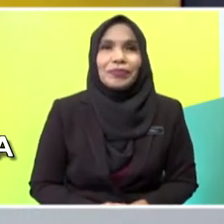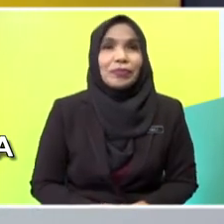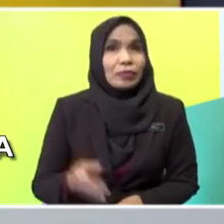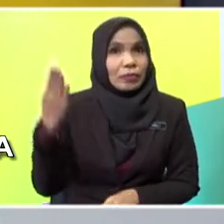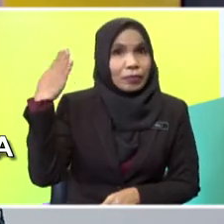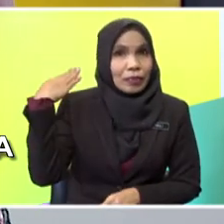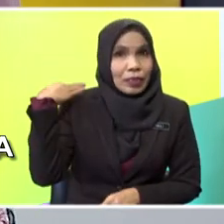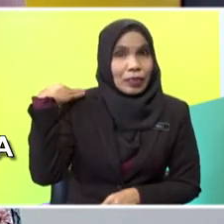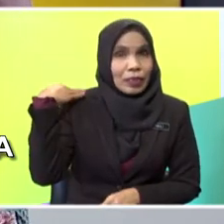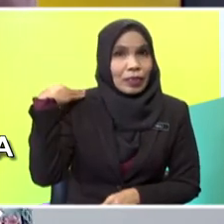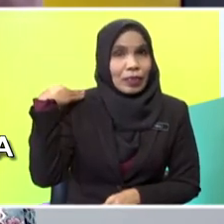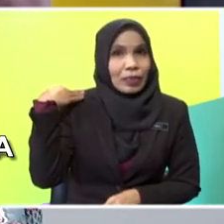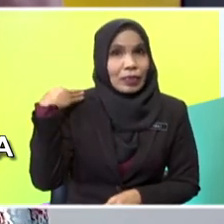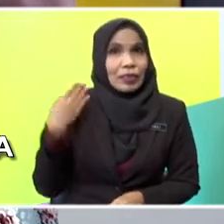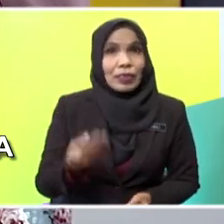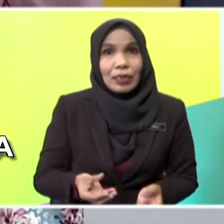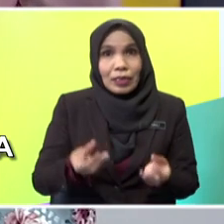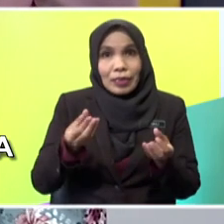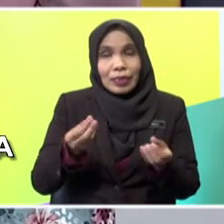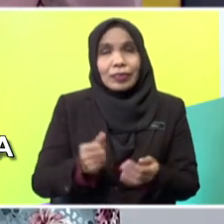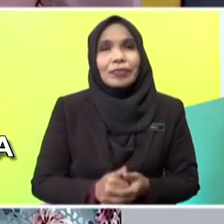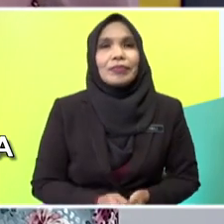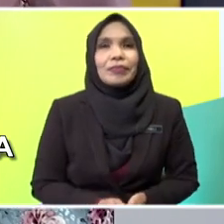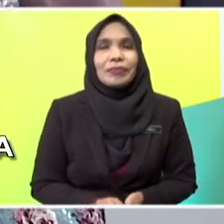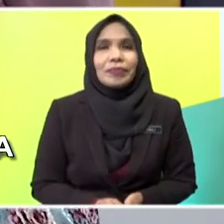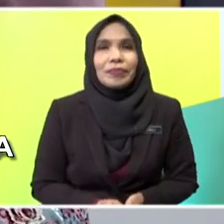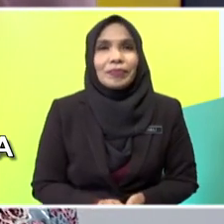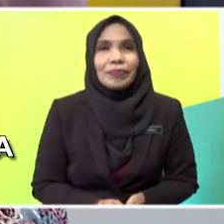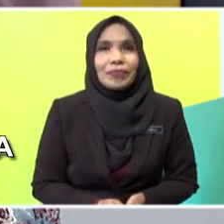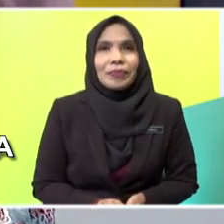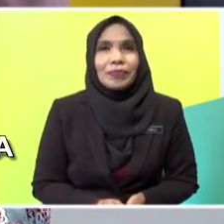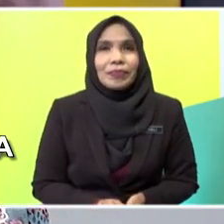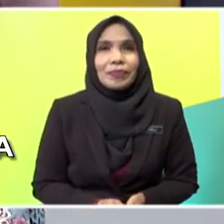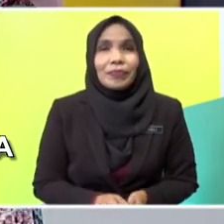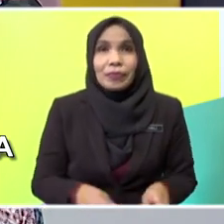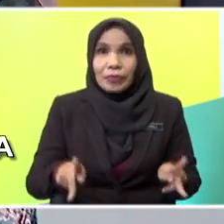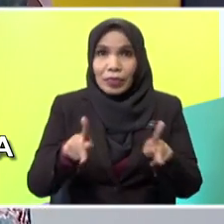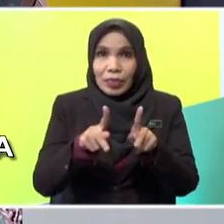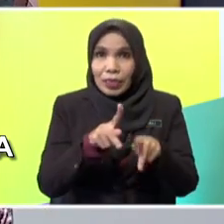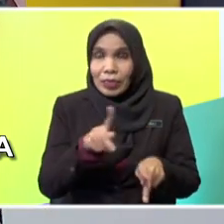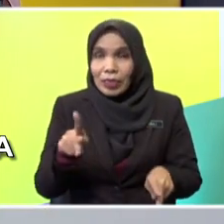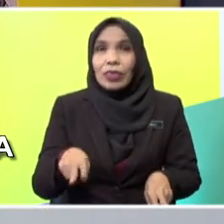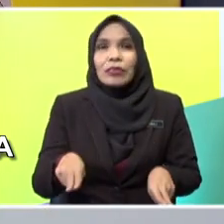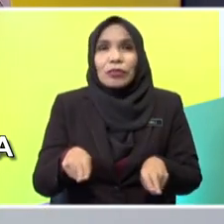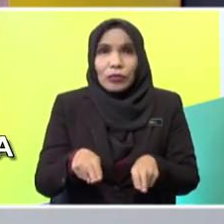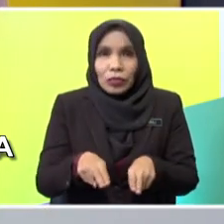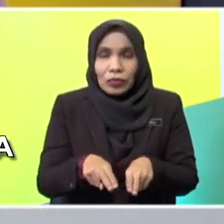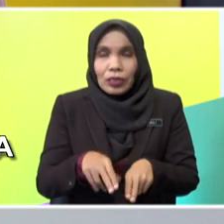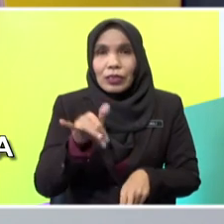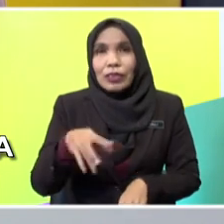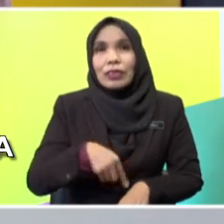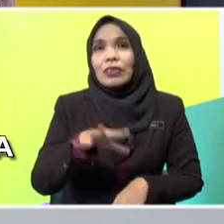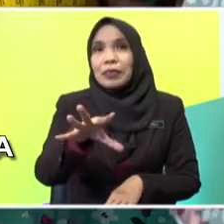kita angkatkan. Begitulah juga untuk seterusnya. Baiklah. Pastikan ukuran yang